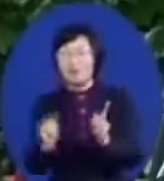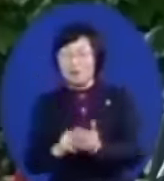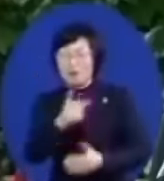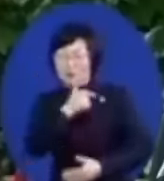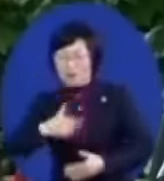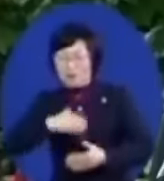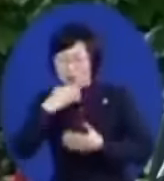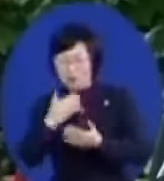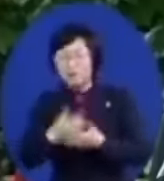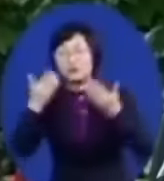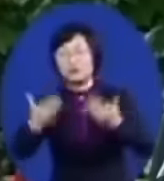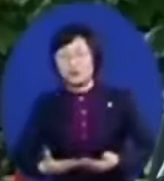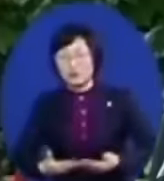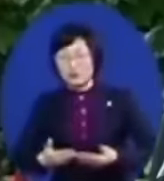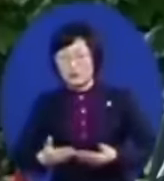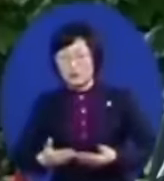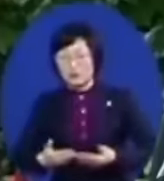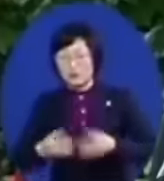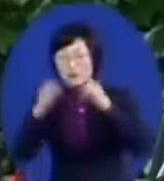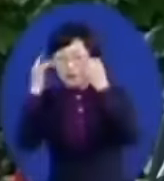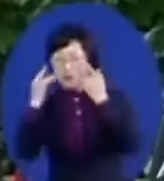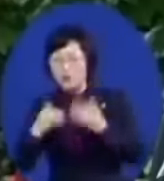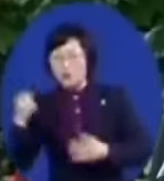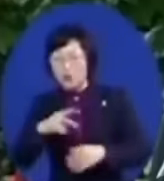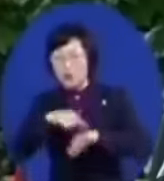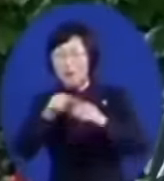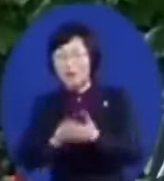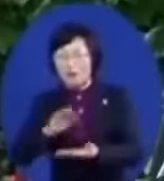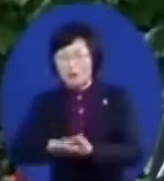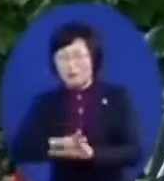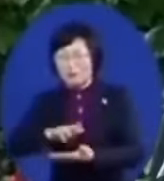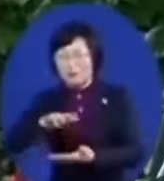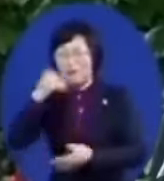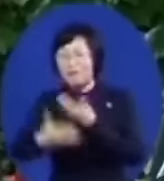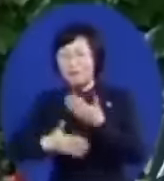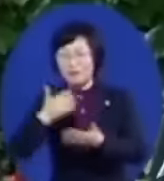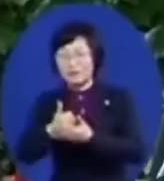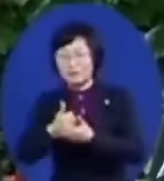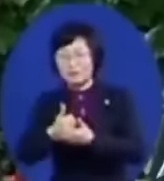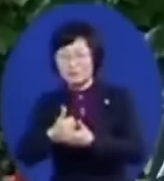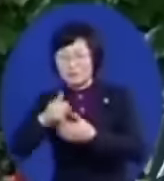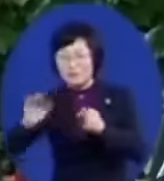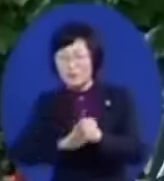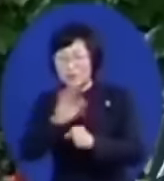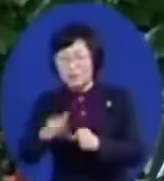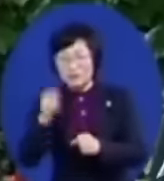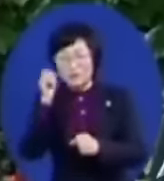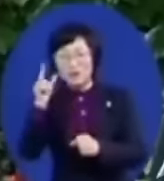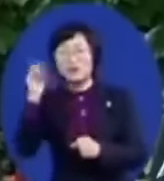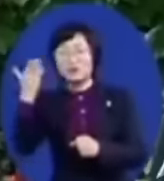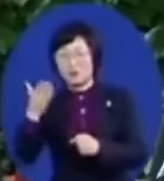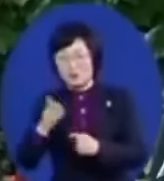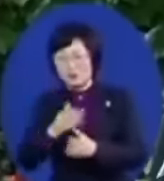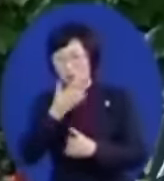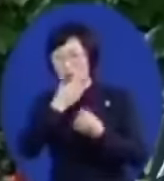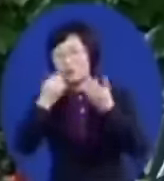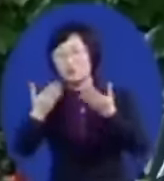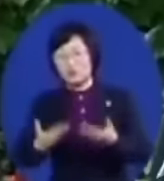주고 눈물이 나게 하고 마음을 뜨겁게 하고 하나님을 사랑하게 만들어 주시면 믿음을 가질 수